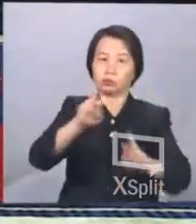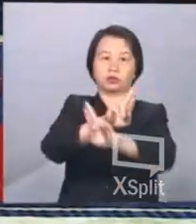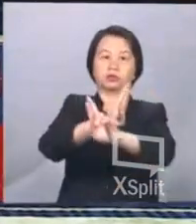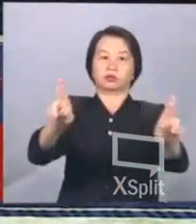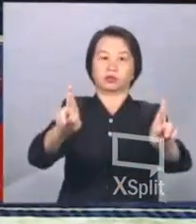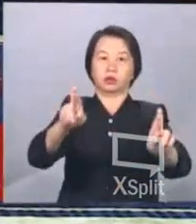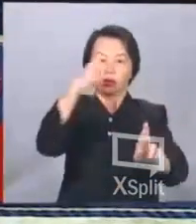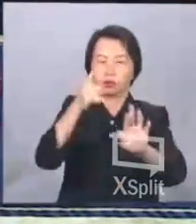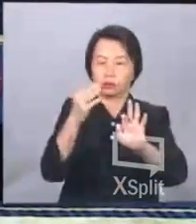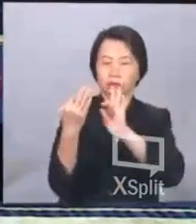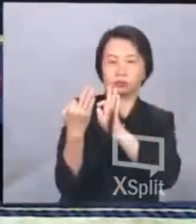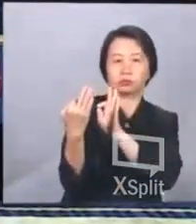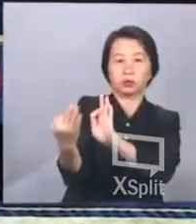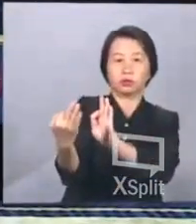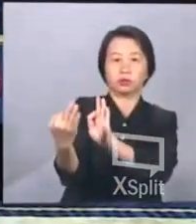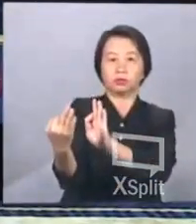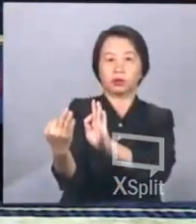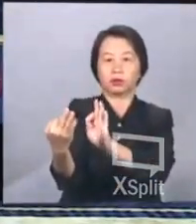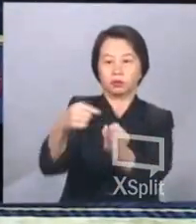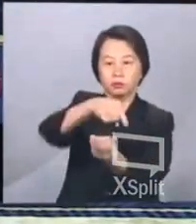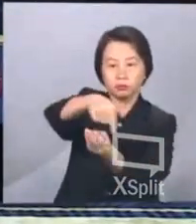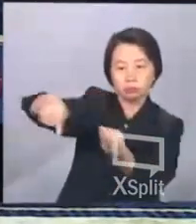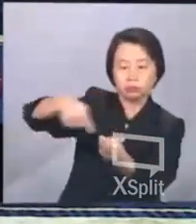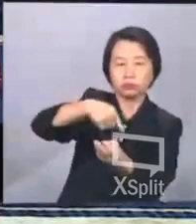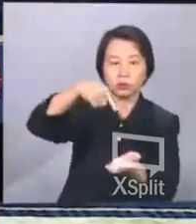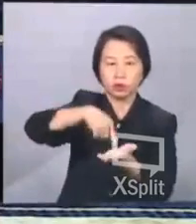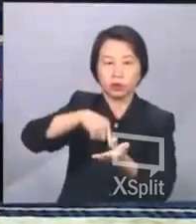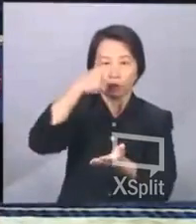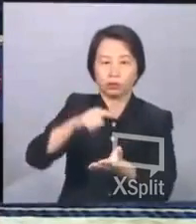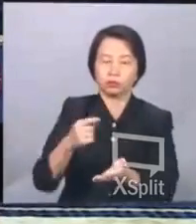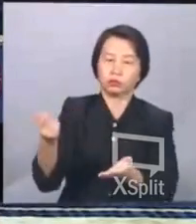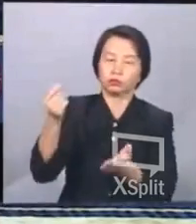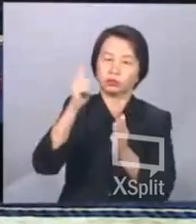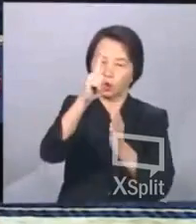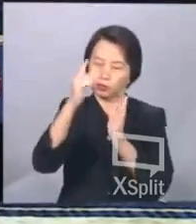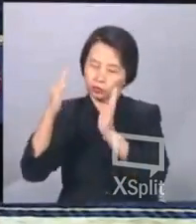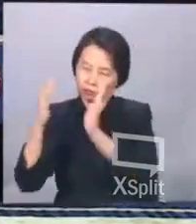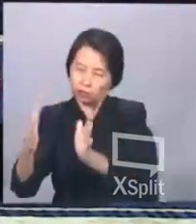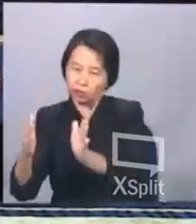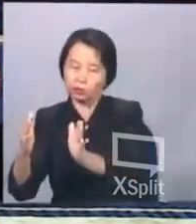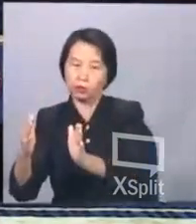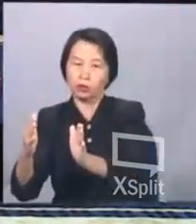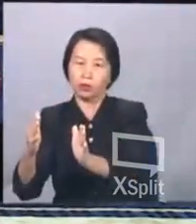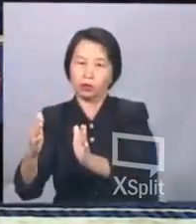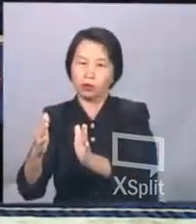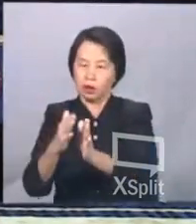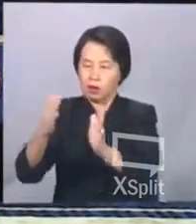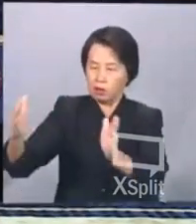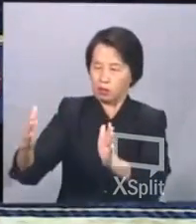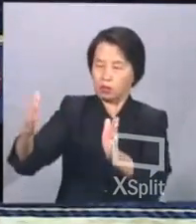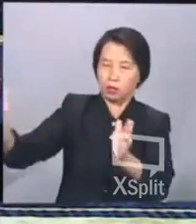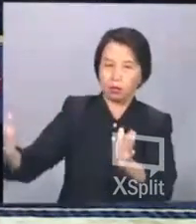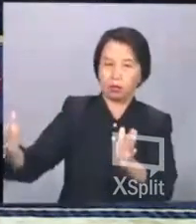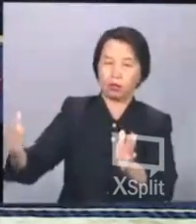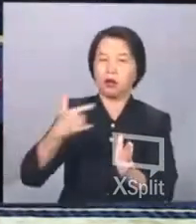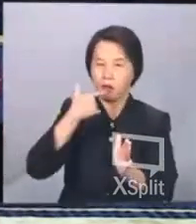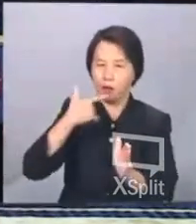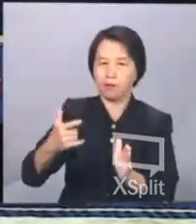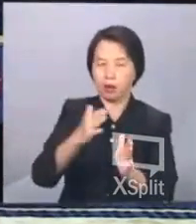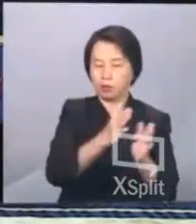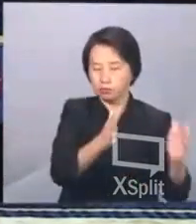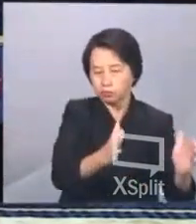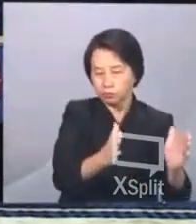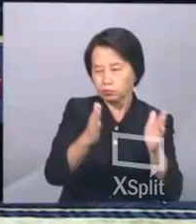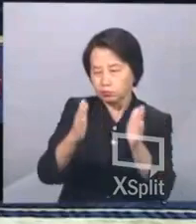untuk balapan dengan situasi ini bagi satu tempo mase yang agak lebih lama Hai